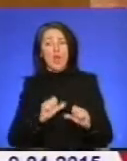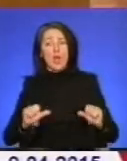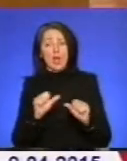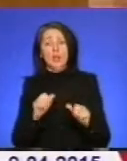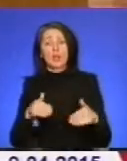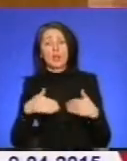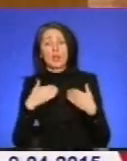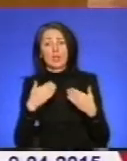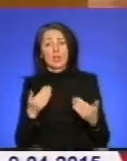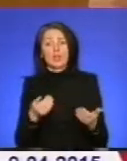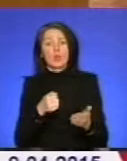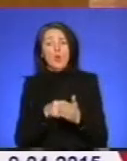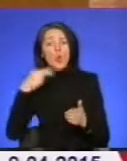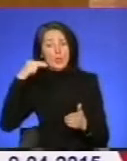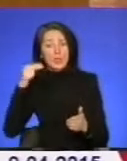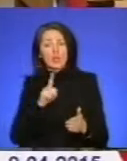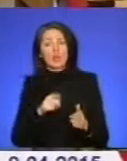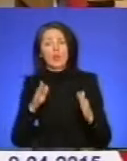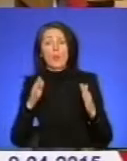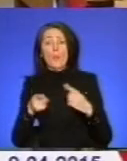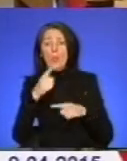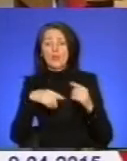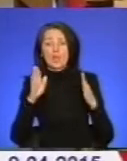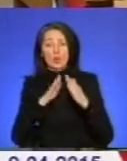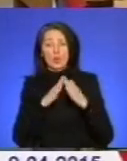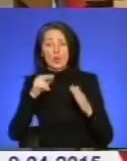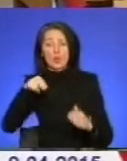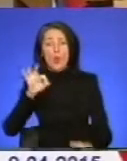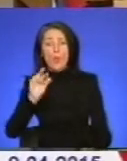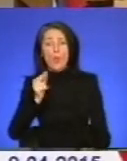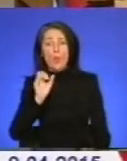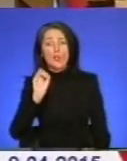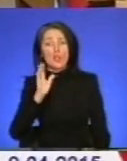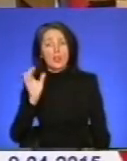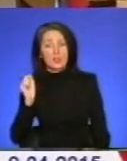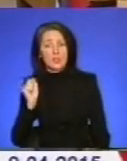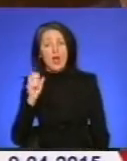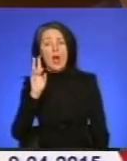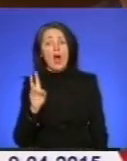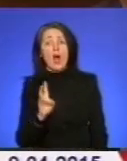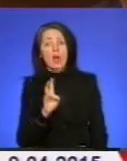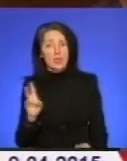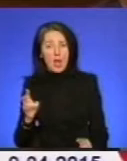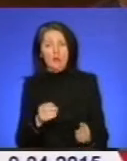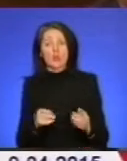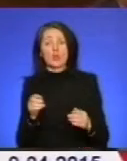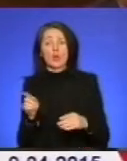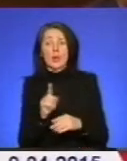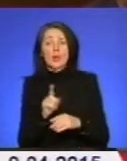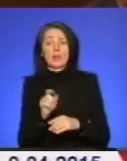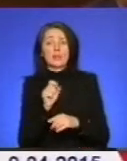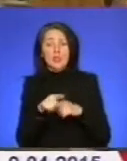повернення споруд Почаївської лаври до складу Кременецько-Почаївського державного заповідника. Нагадаємо, попередня влада передала лавру